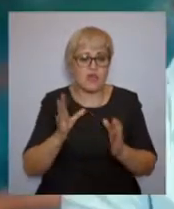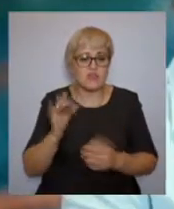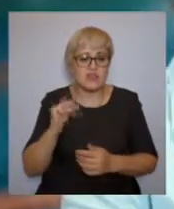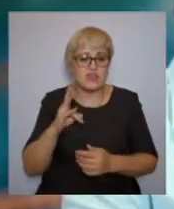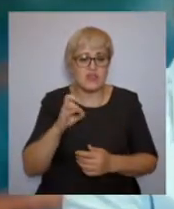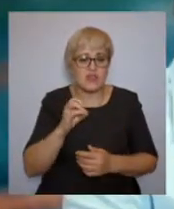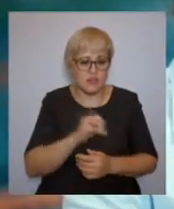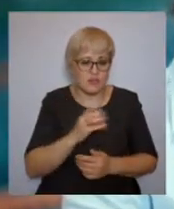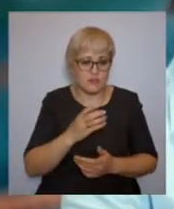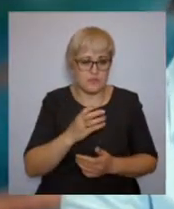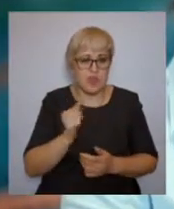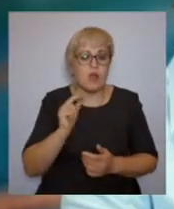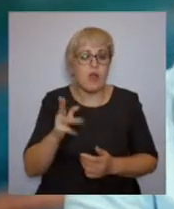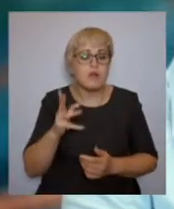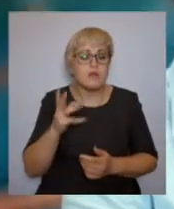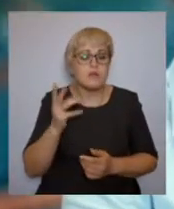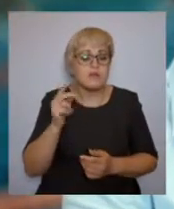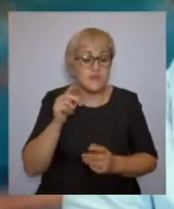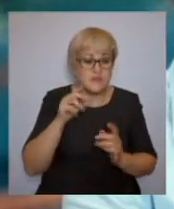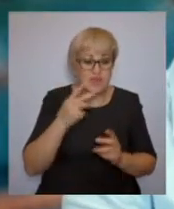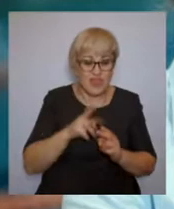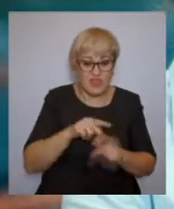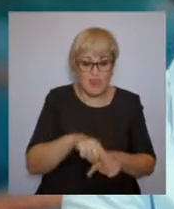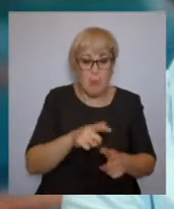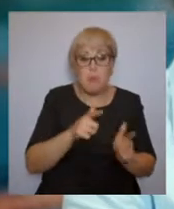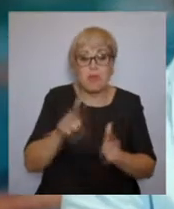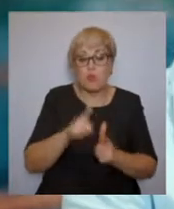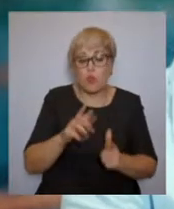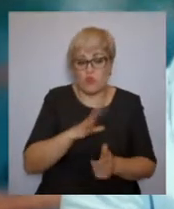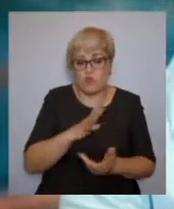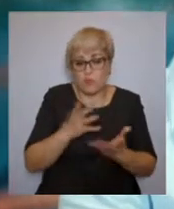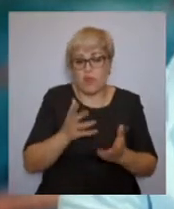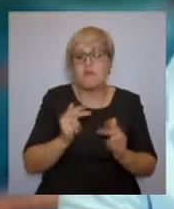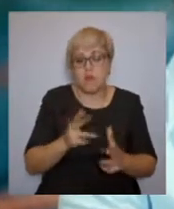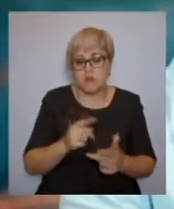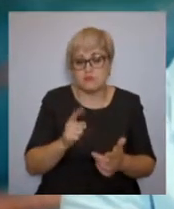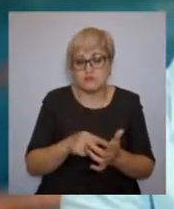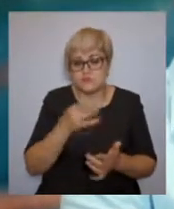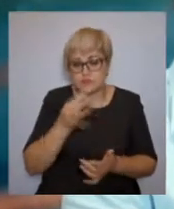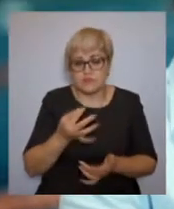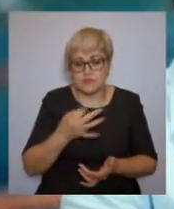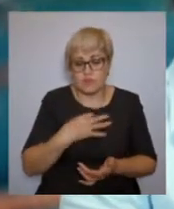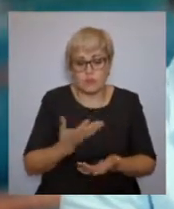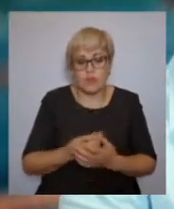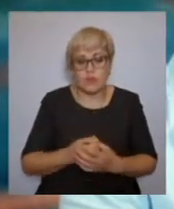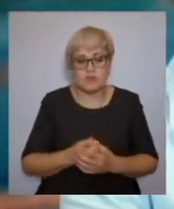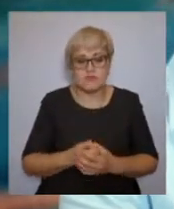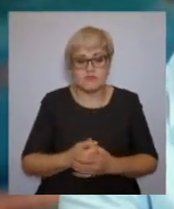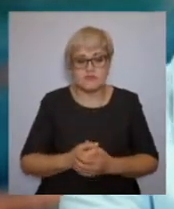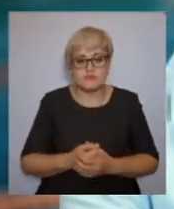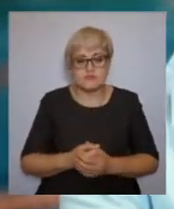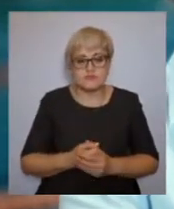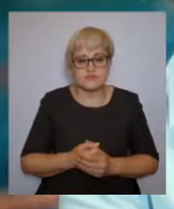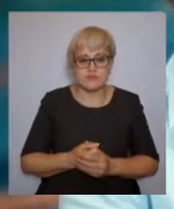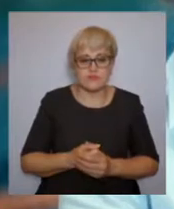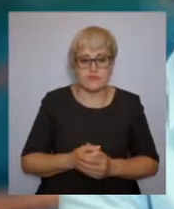как не подготовка шла вот что такого вы сделали чтобы совершить такой прорыв ведь